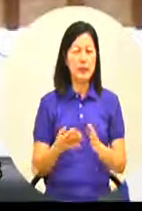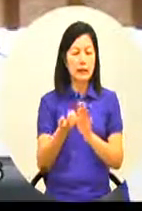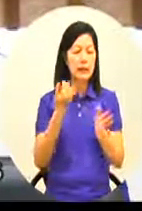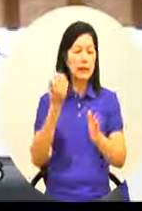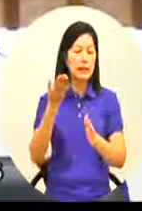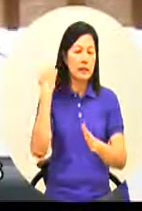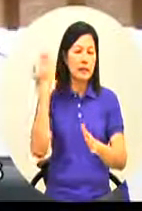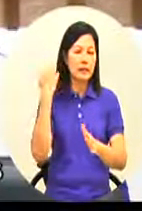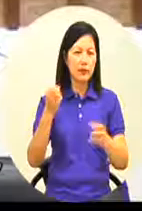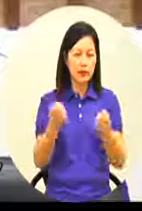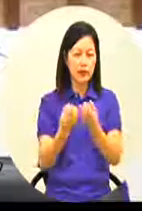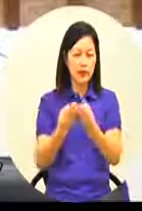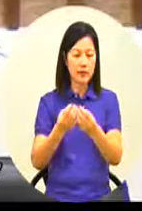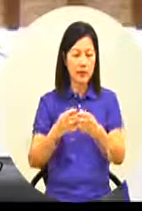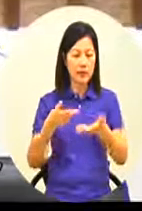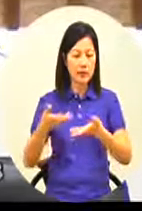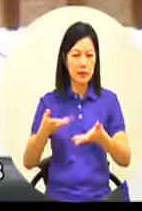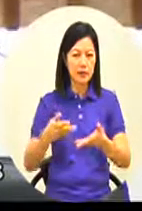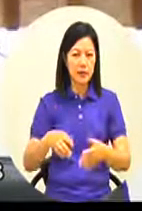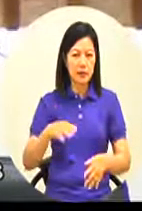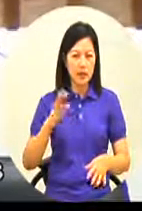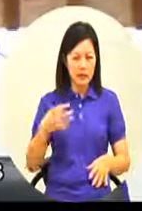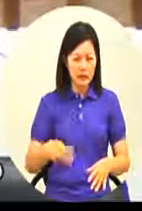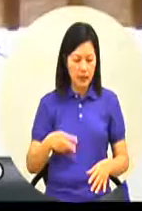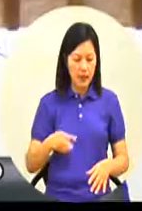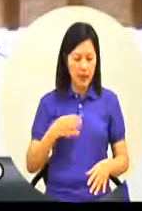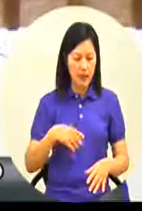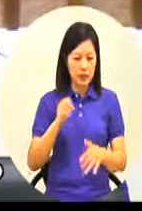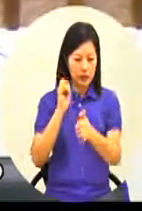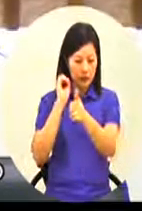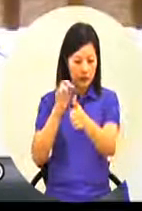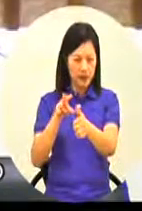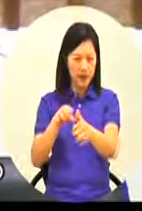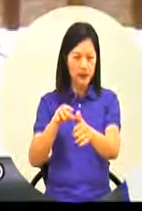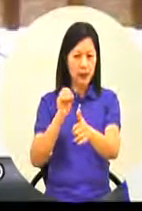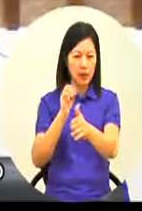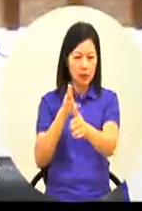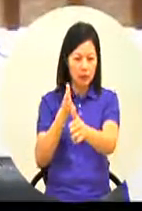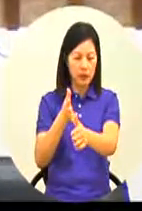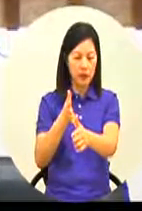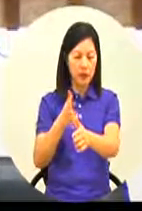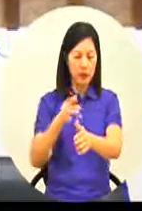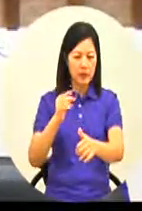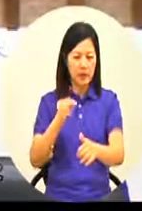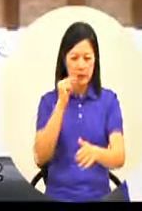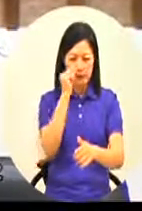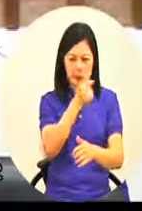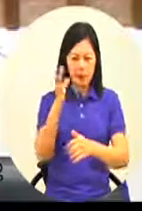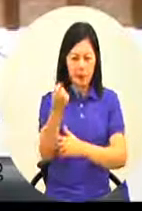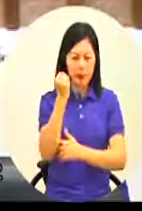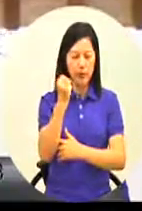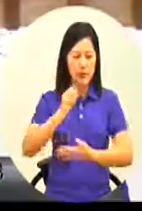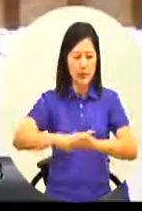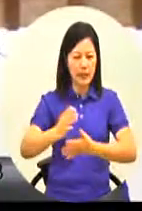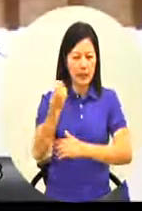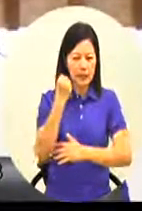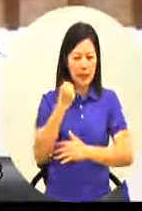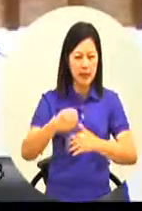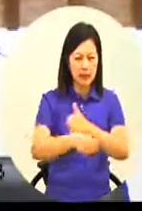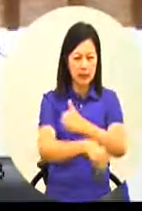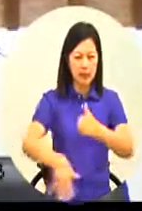长能不能够挑战特权，挑战很多压力的一个部门呐、啊、哈。